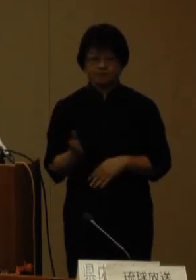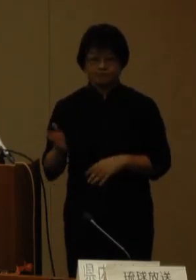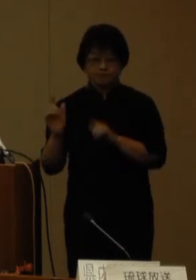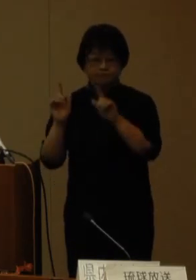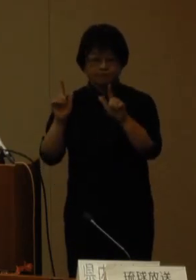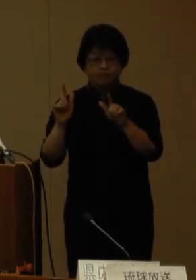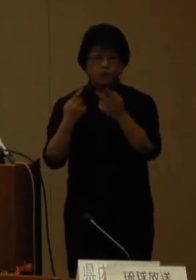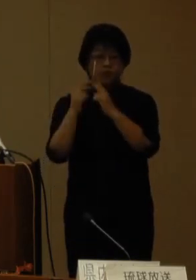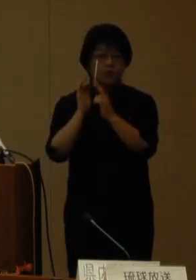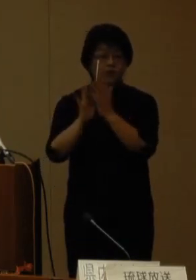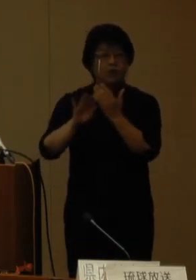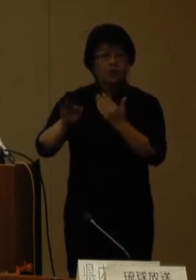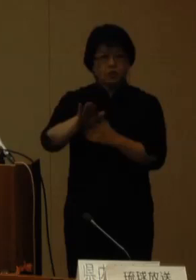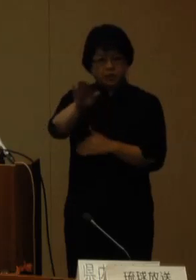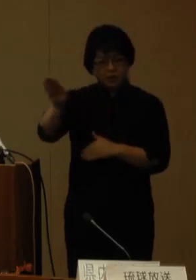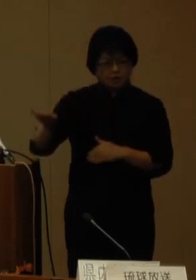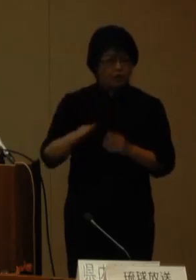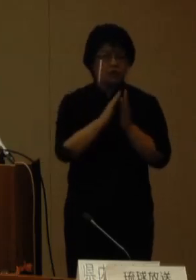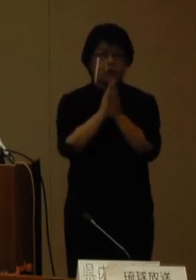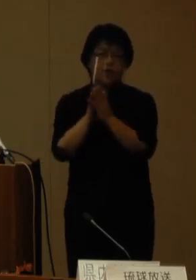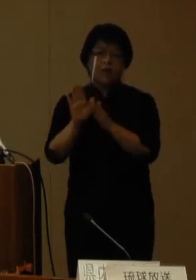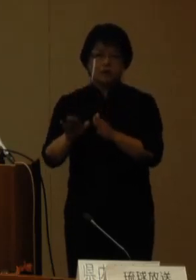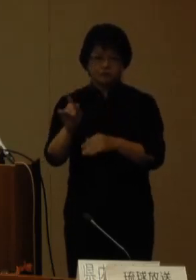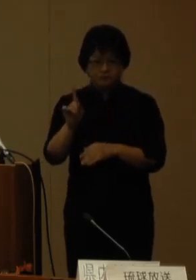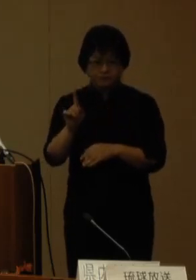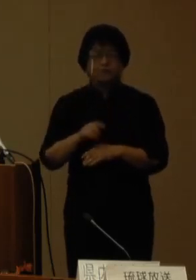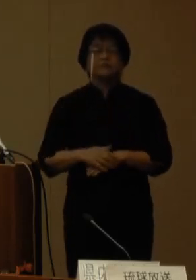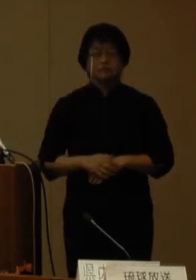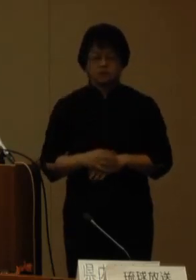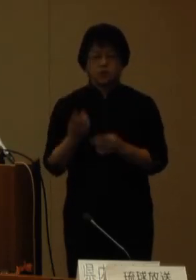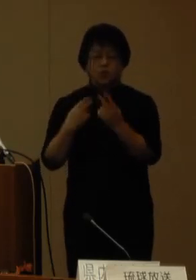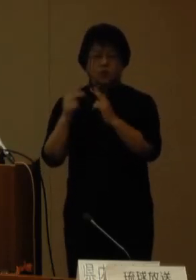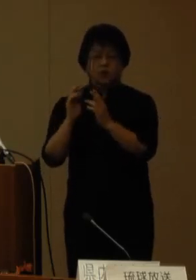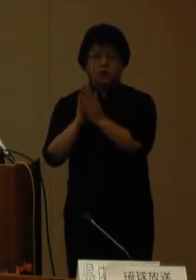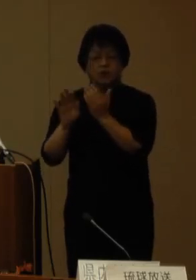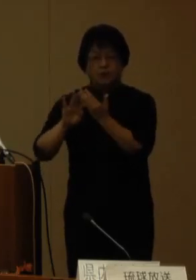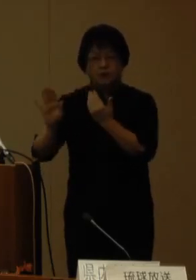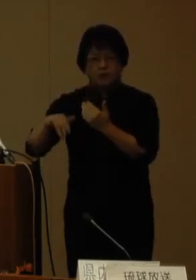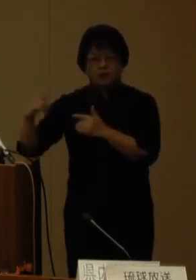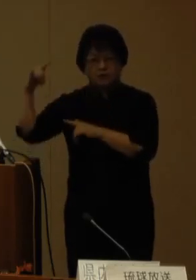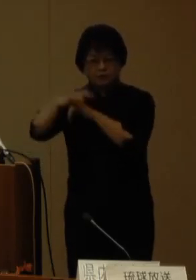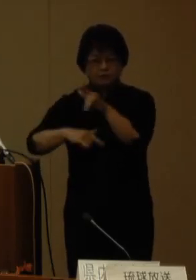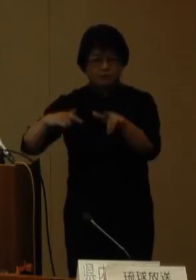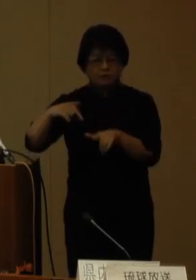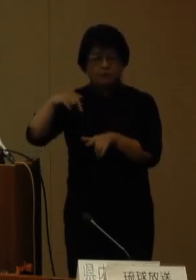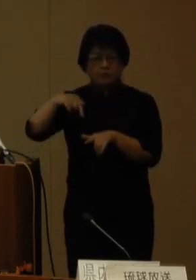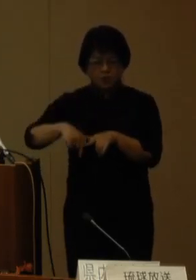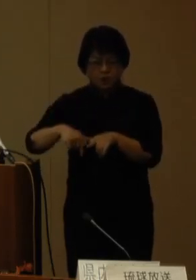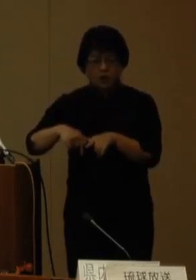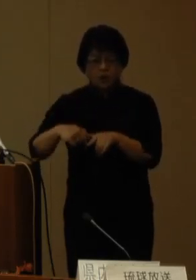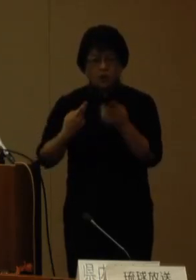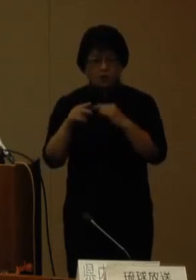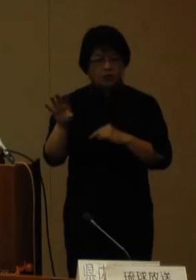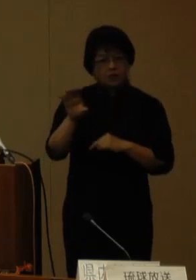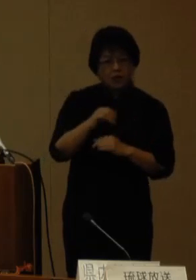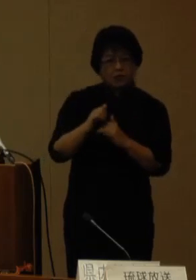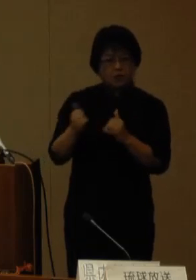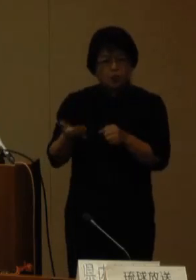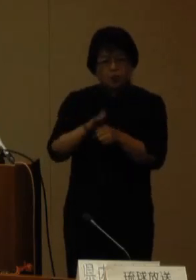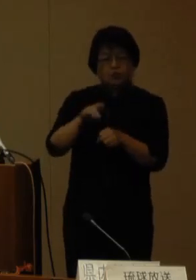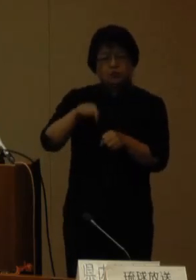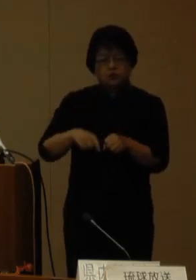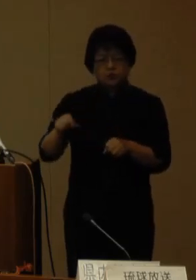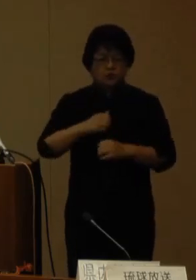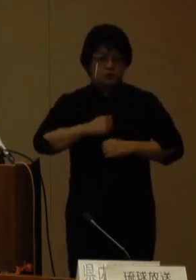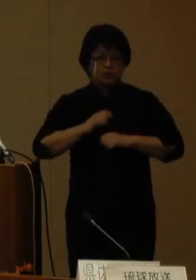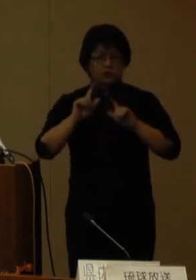県外の皆様にお願いをいたします。県外からの来訪は帰省を含む来訪についても緊急事態